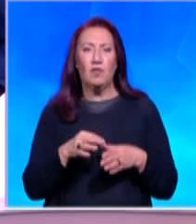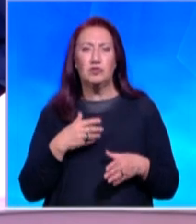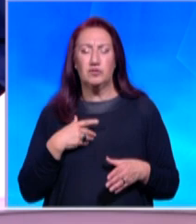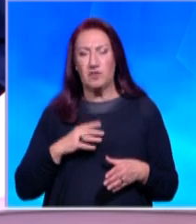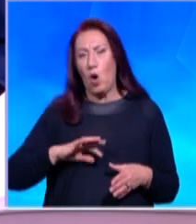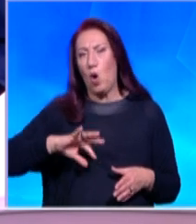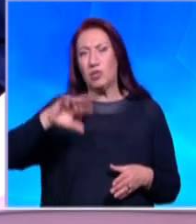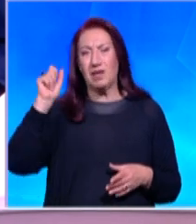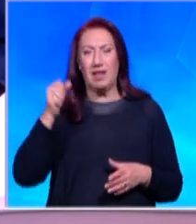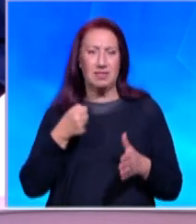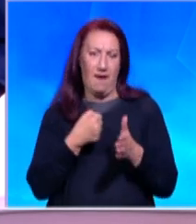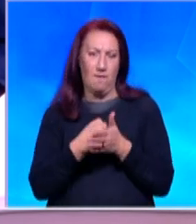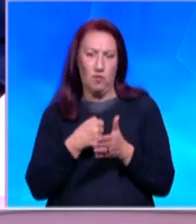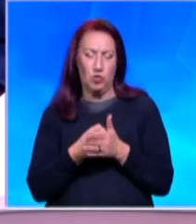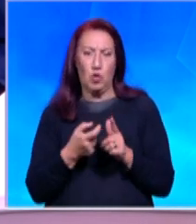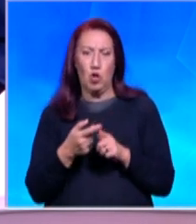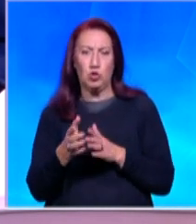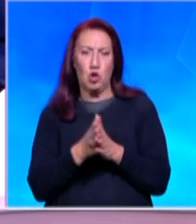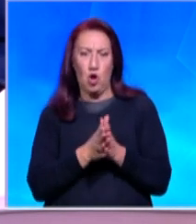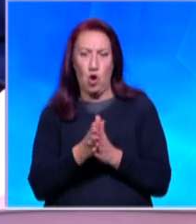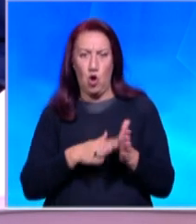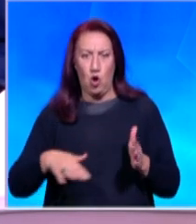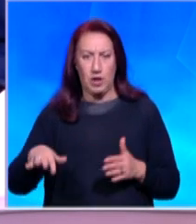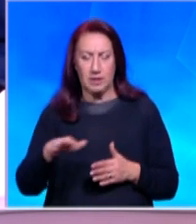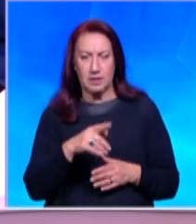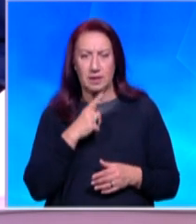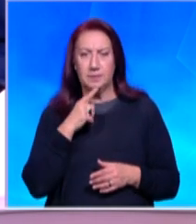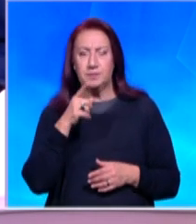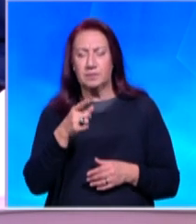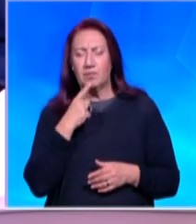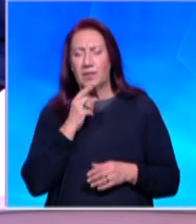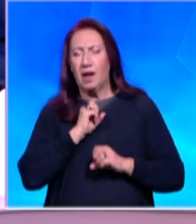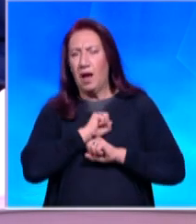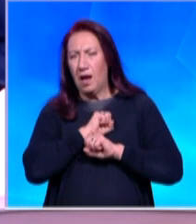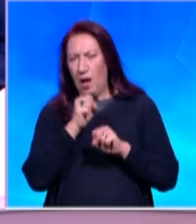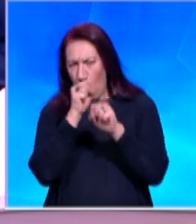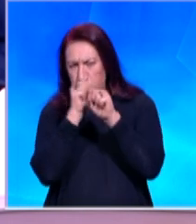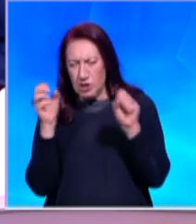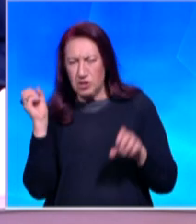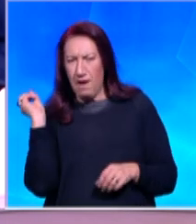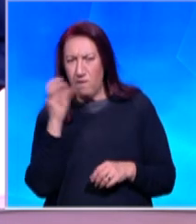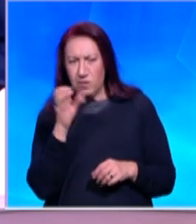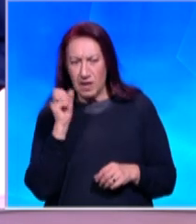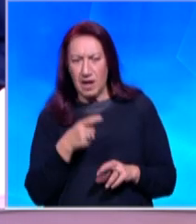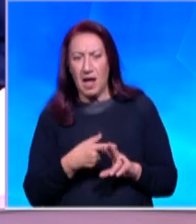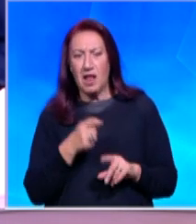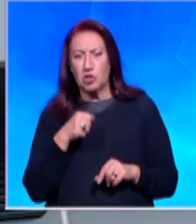От Бояна контрираха светущи епитети, но получиха удари от Наско Сираков, който обяви, че е против сегашното управление на